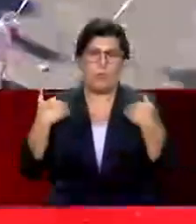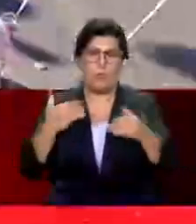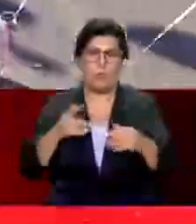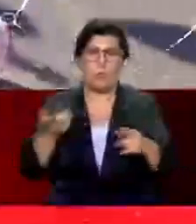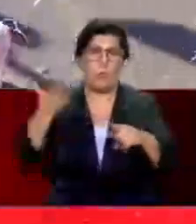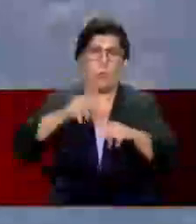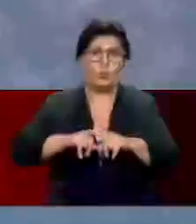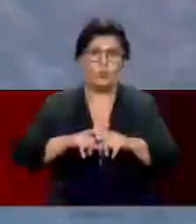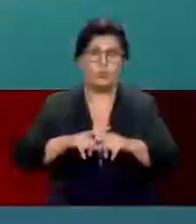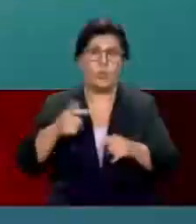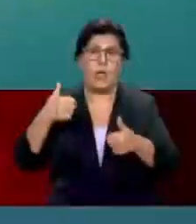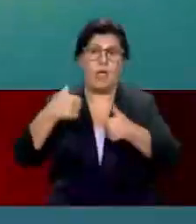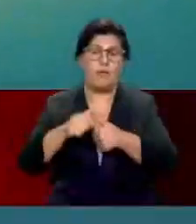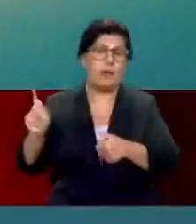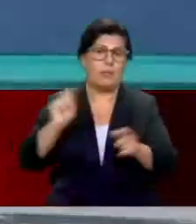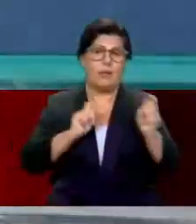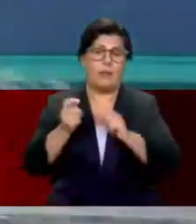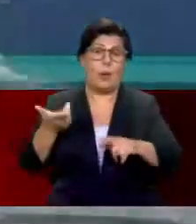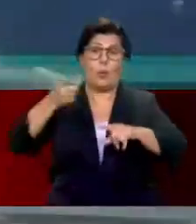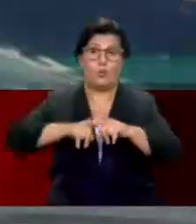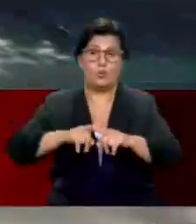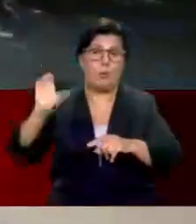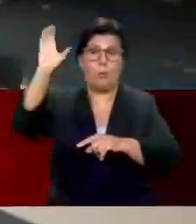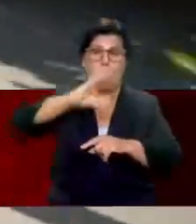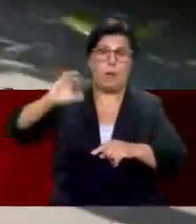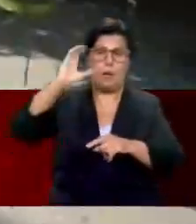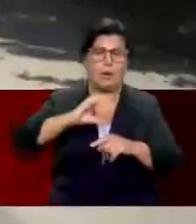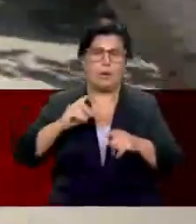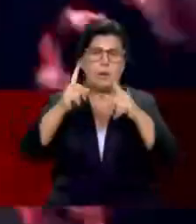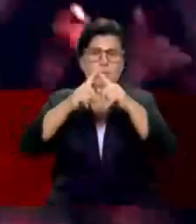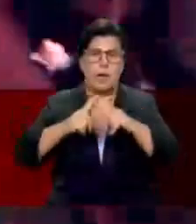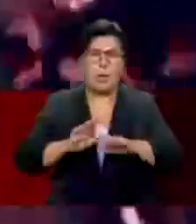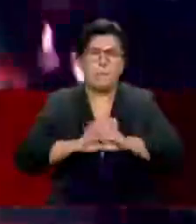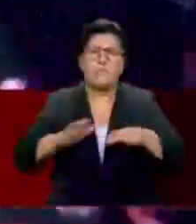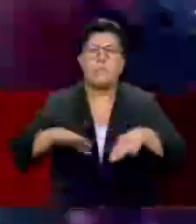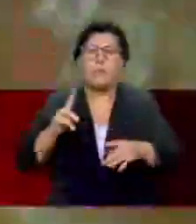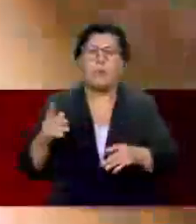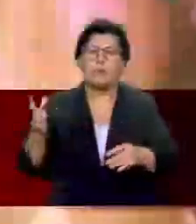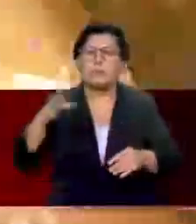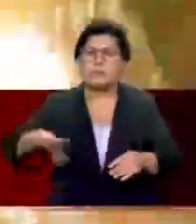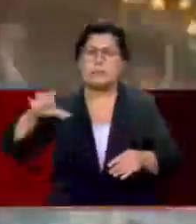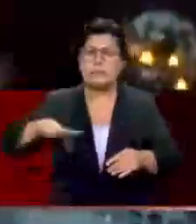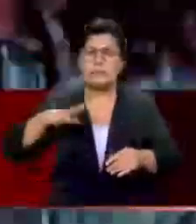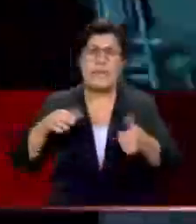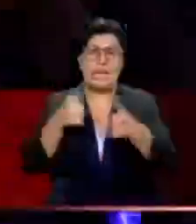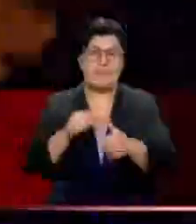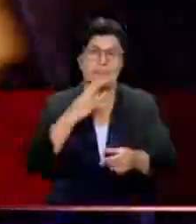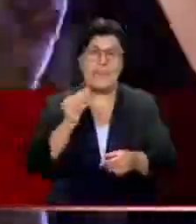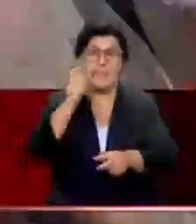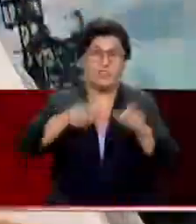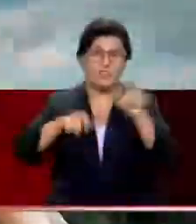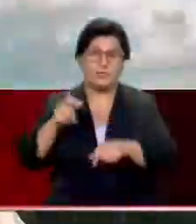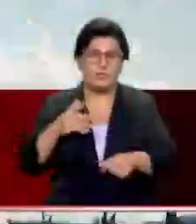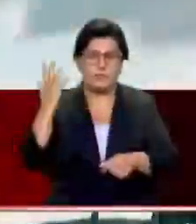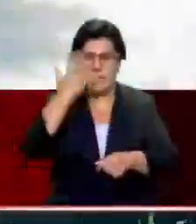evlilik teklifleri ve lüks balayı beklentileri. İşte saymakla bitmeyen o talepler evlenecek gençleri